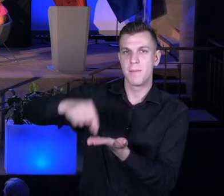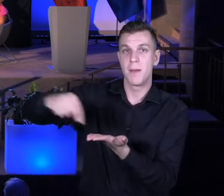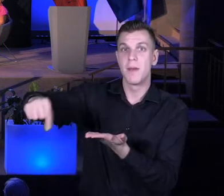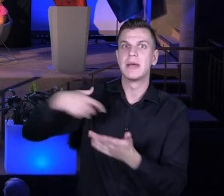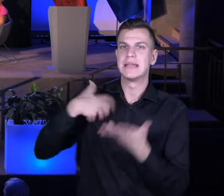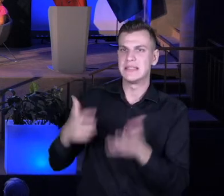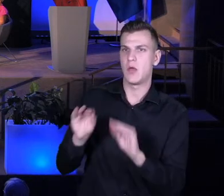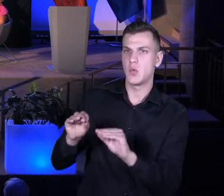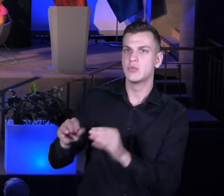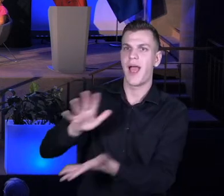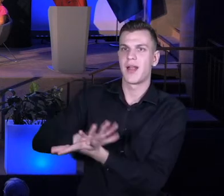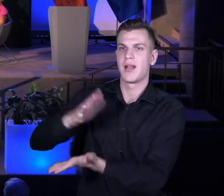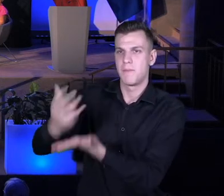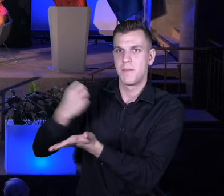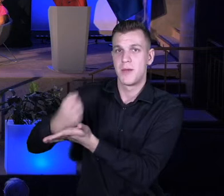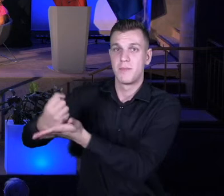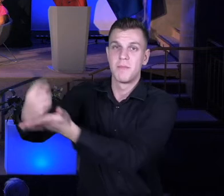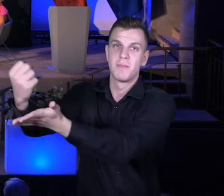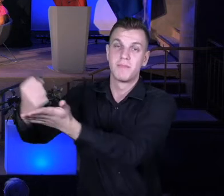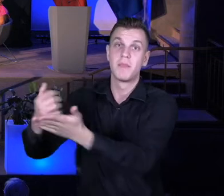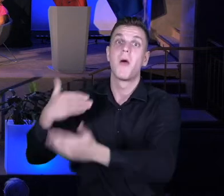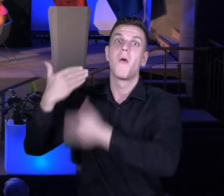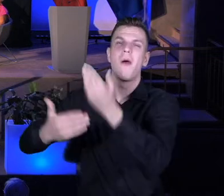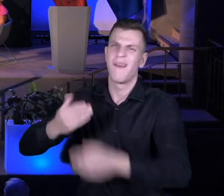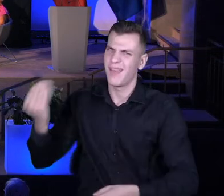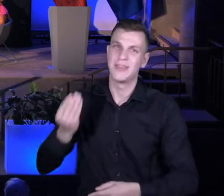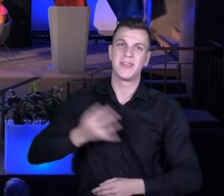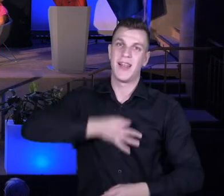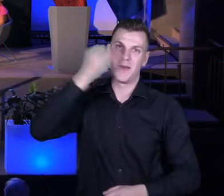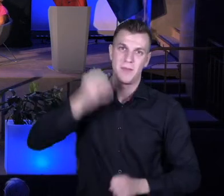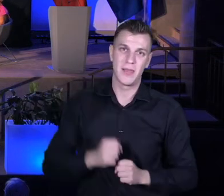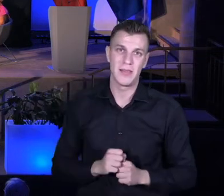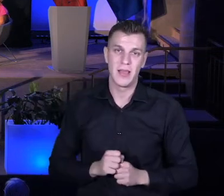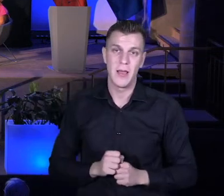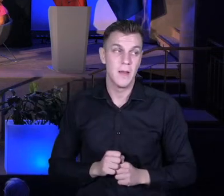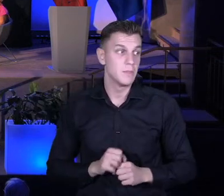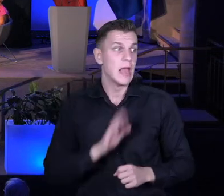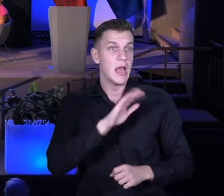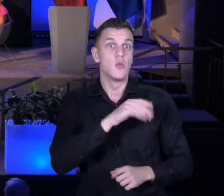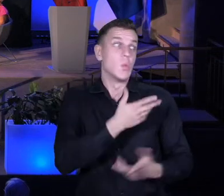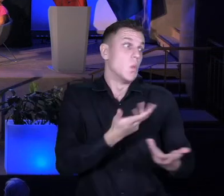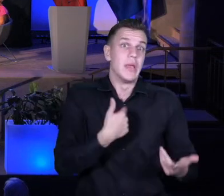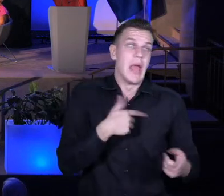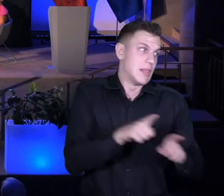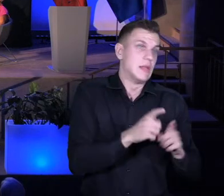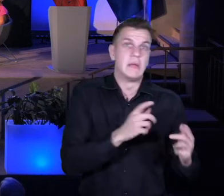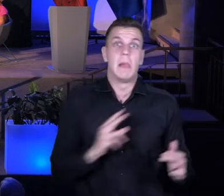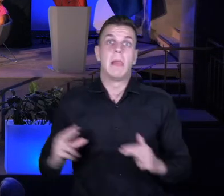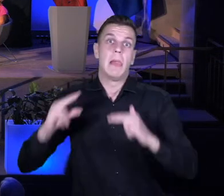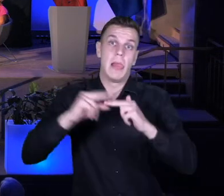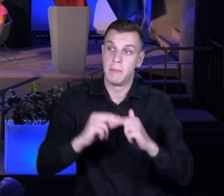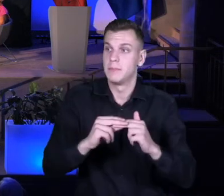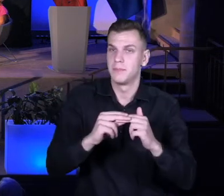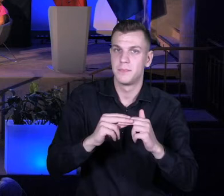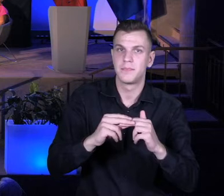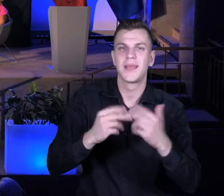co możemy zrobić, żeby było jeszcze lepiej. Dziękuję. To ja tu chyba wskoczę, wywołana w ten sposób do odpowiedzi, chociaż